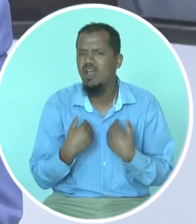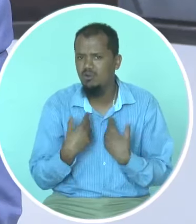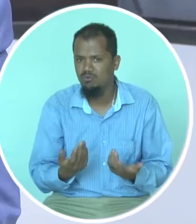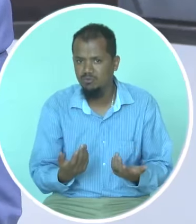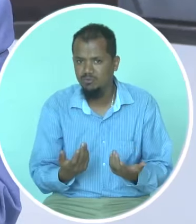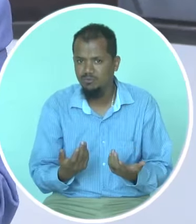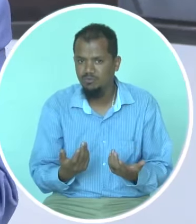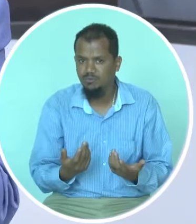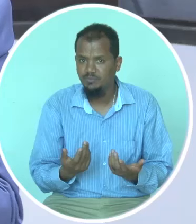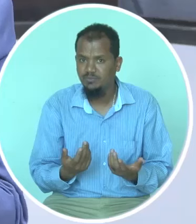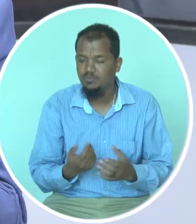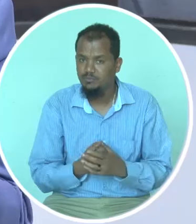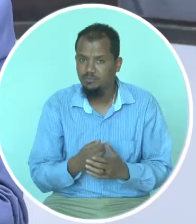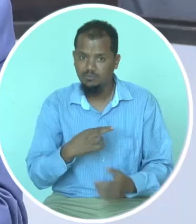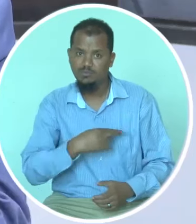ድረስ